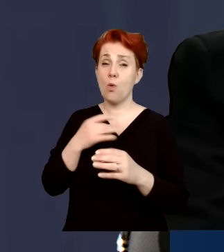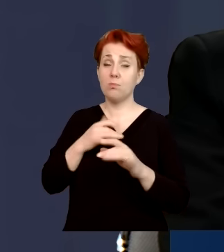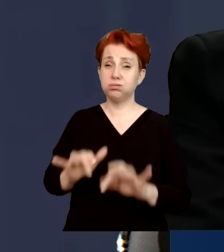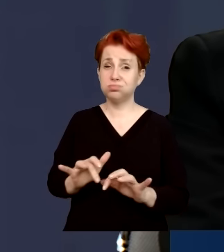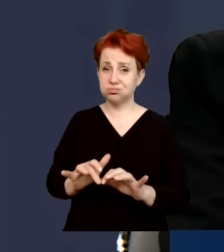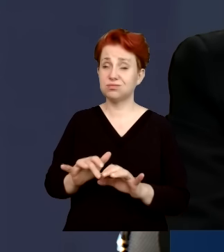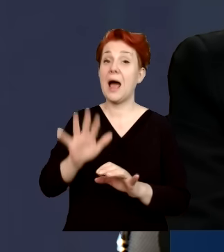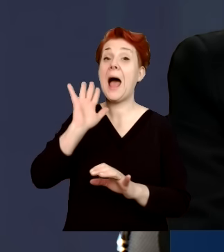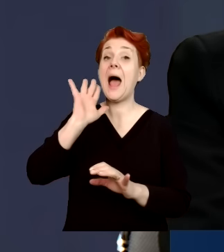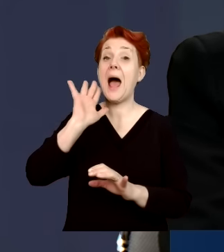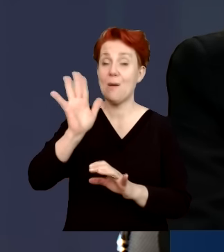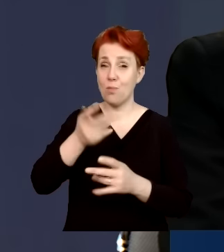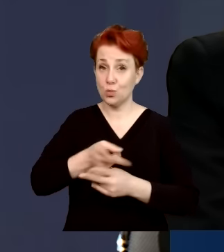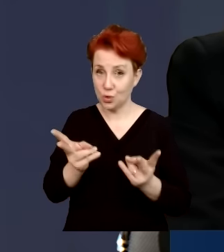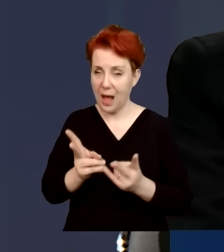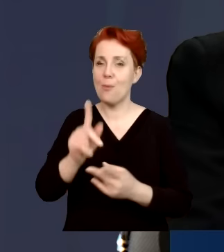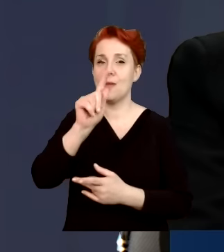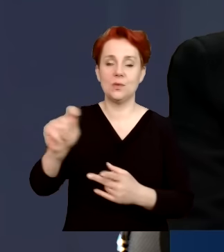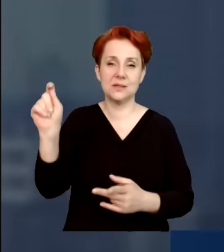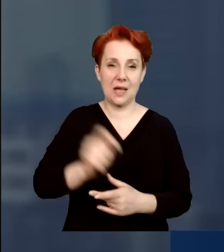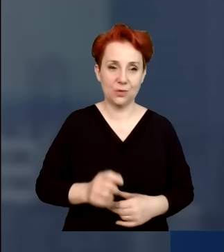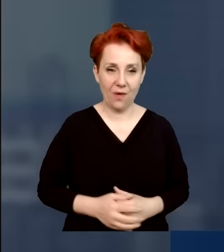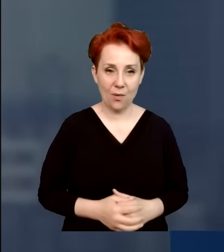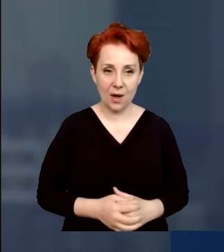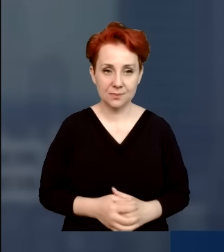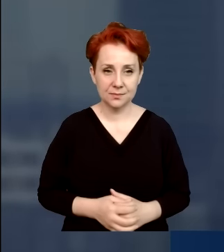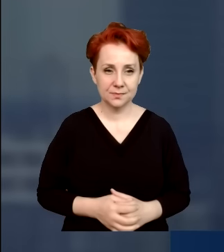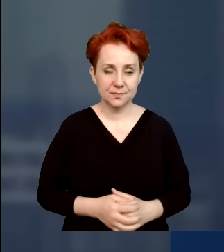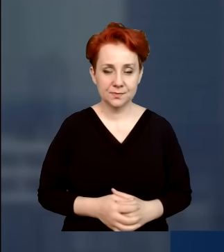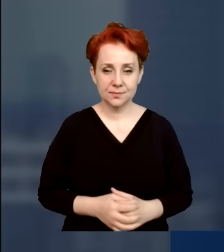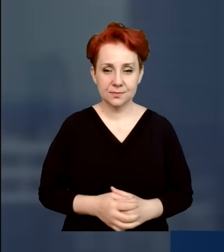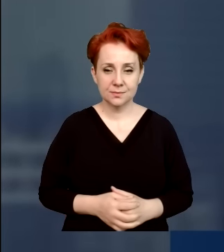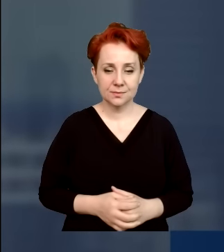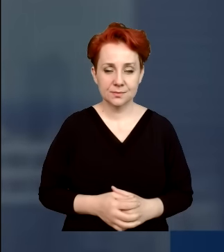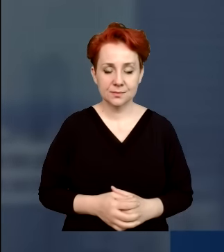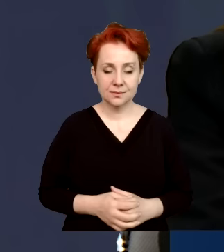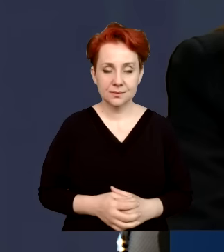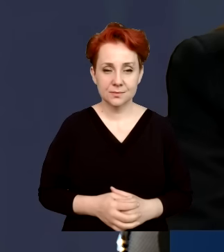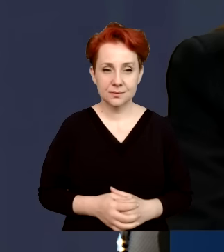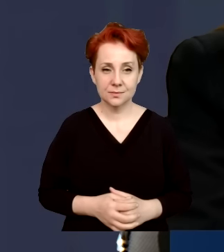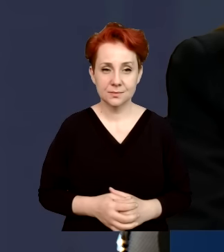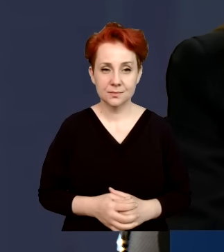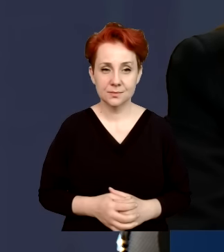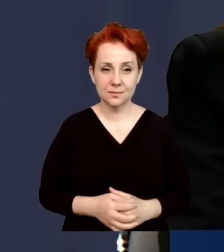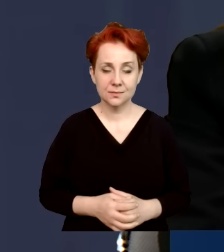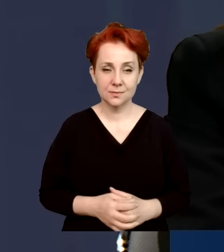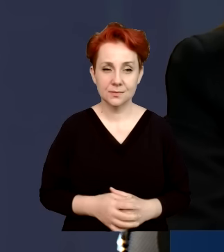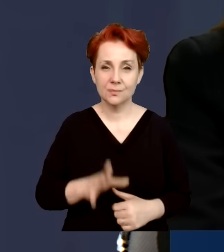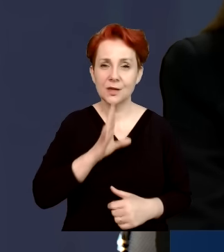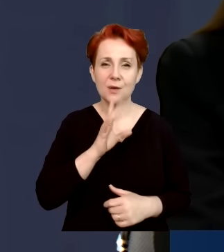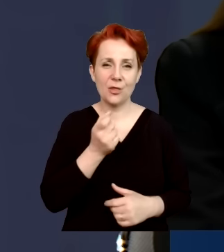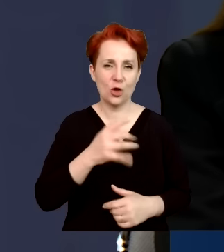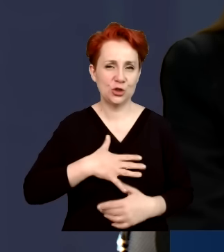jednocześnie potem skomentowała, Łobus, że nasz, się zdziwała. Tak? Zdziwiła się, chyba się trochę zdziwiła, że pani prokurator Wniosek